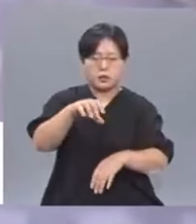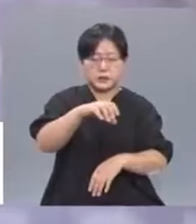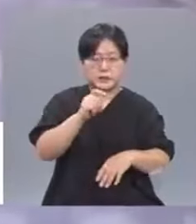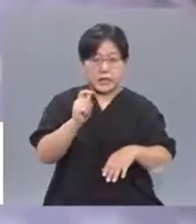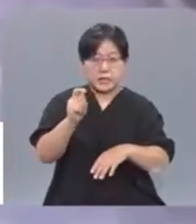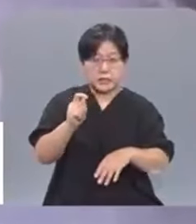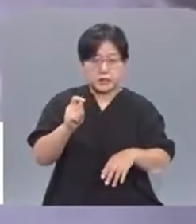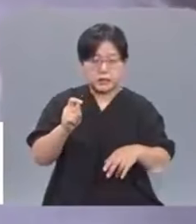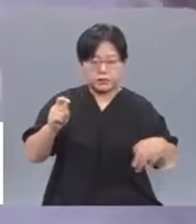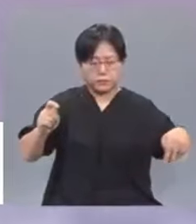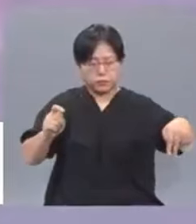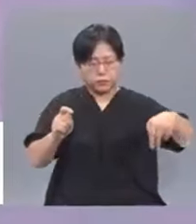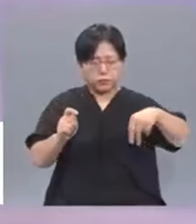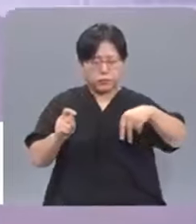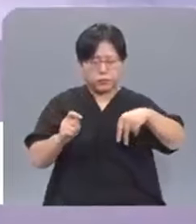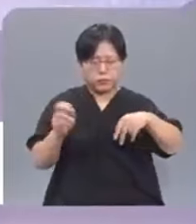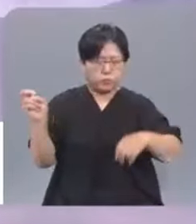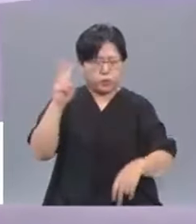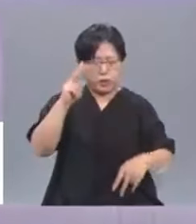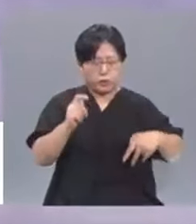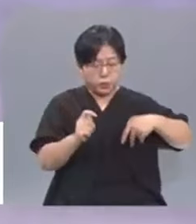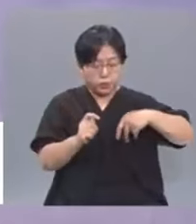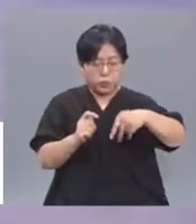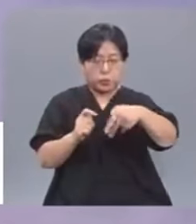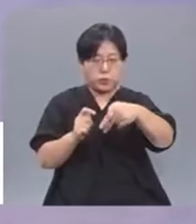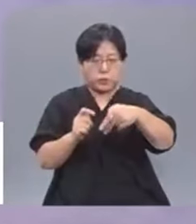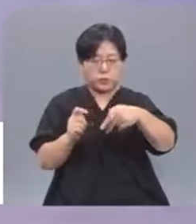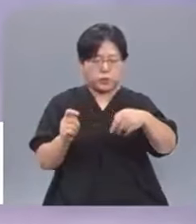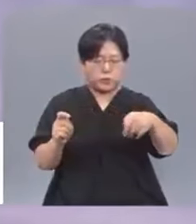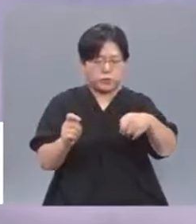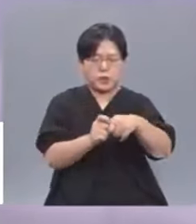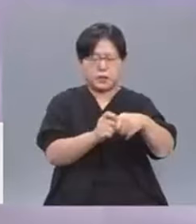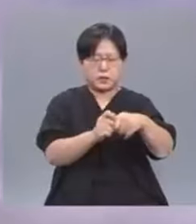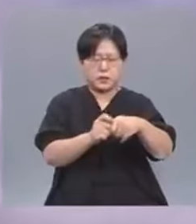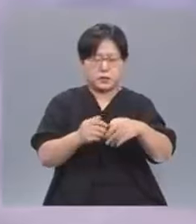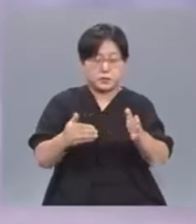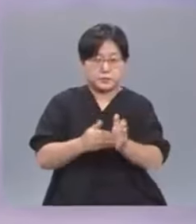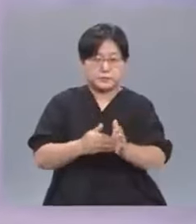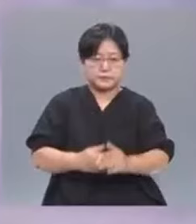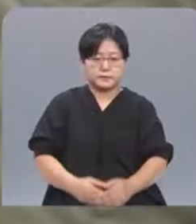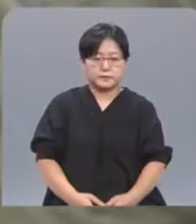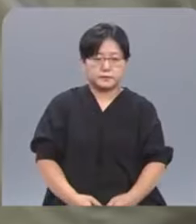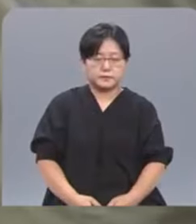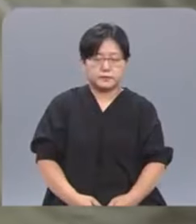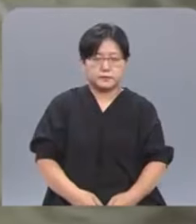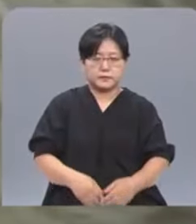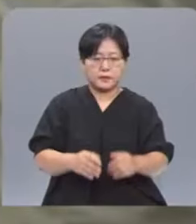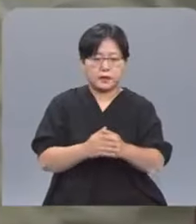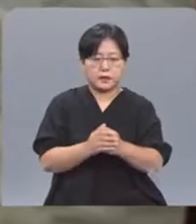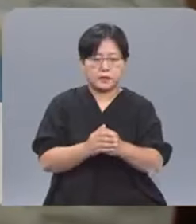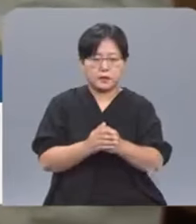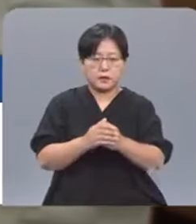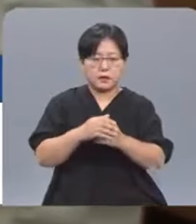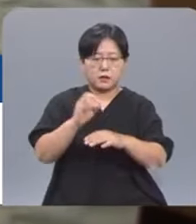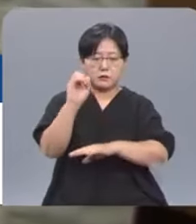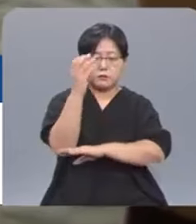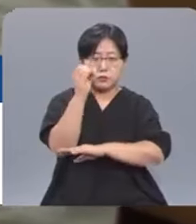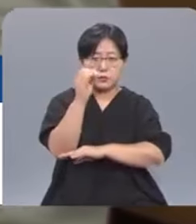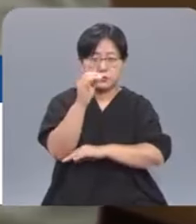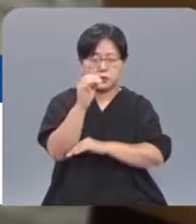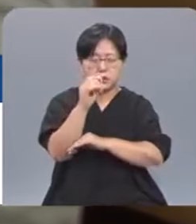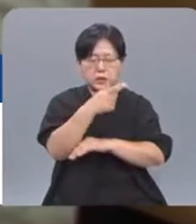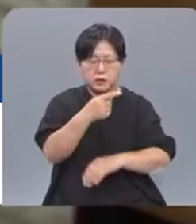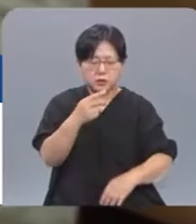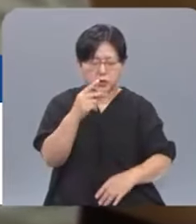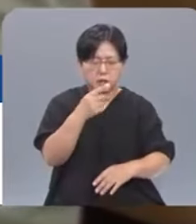진입하던 택시가 눈앞에 갑자기 나타난 전동 킥보드를 피하지 못하고 그대로 부딪힙니다. 순찰차도 와 있었고